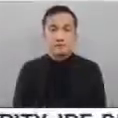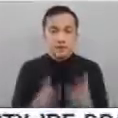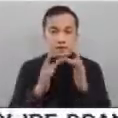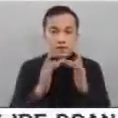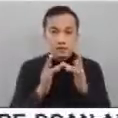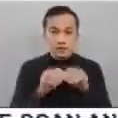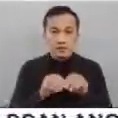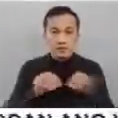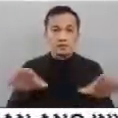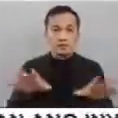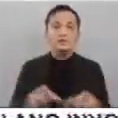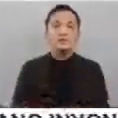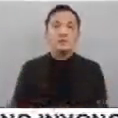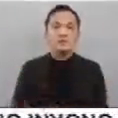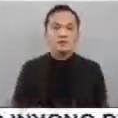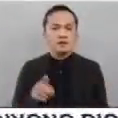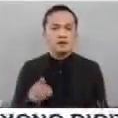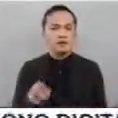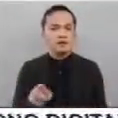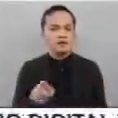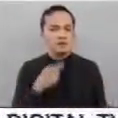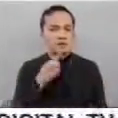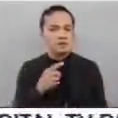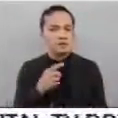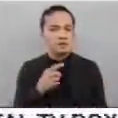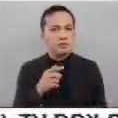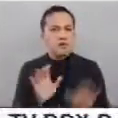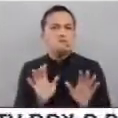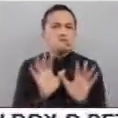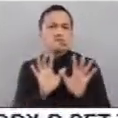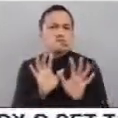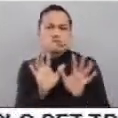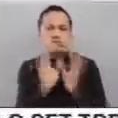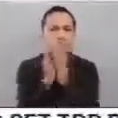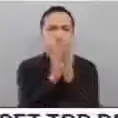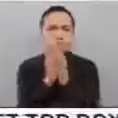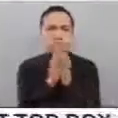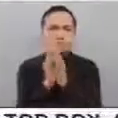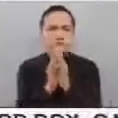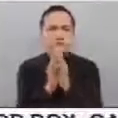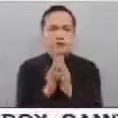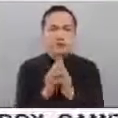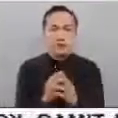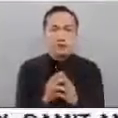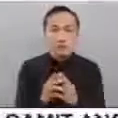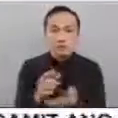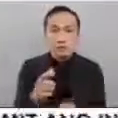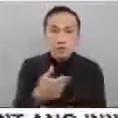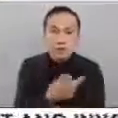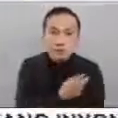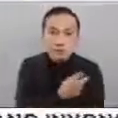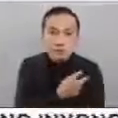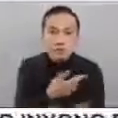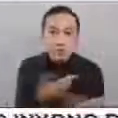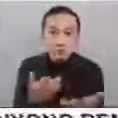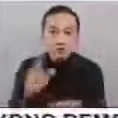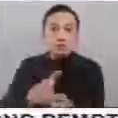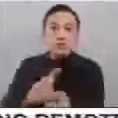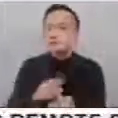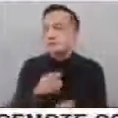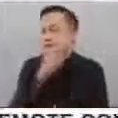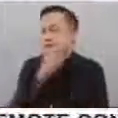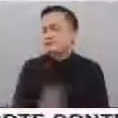mga magpapabakuna matapos makakuha ng QR code sa online registration. Pero umuwi na siya nang nakita ang dagsa ng mga